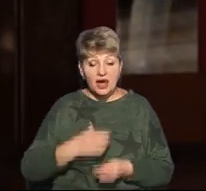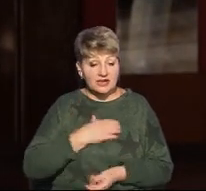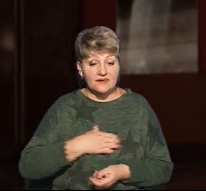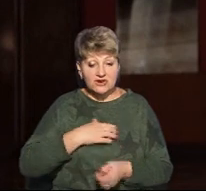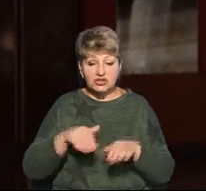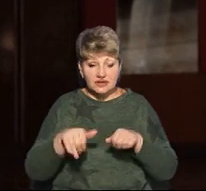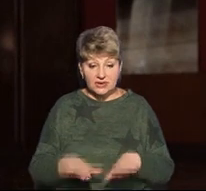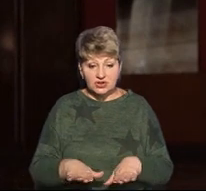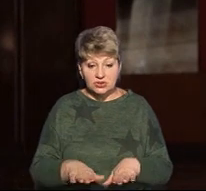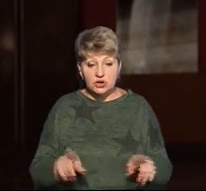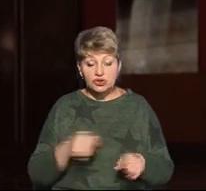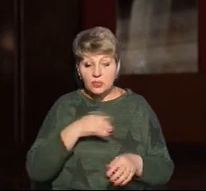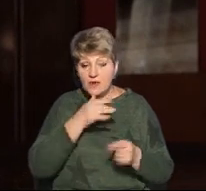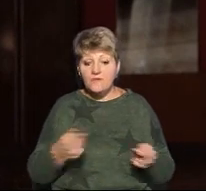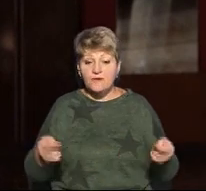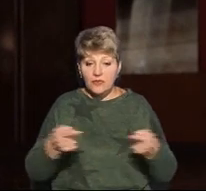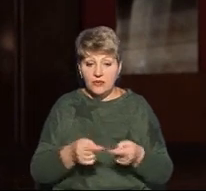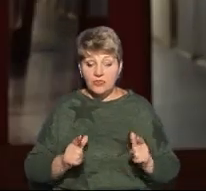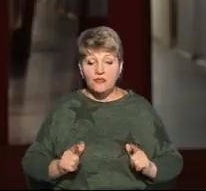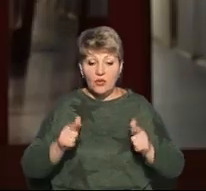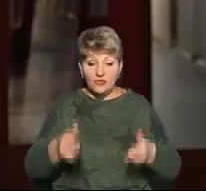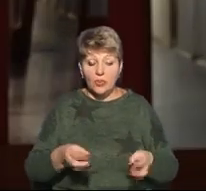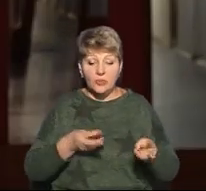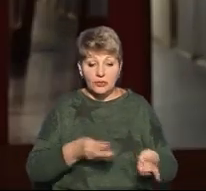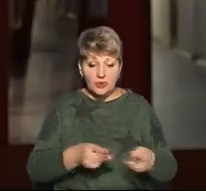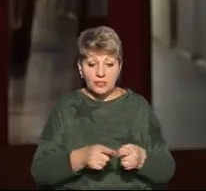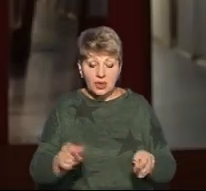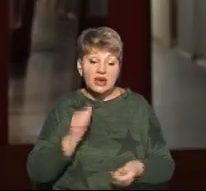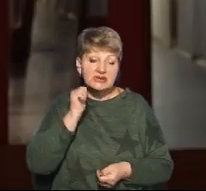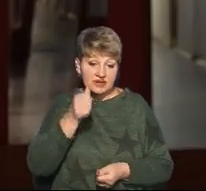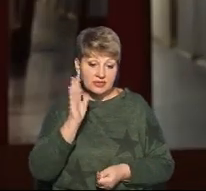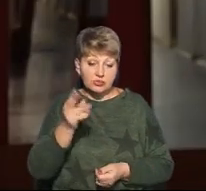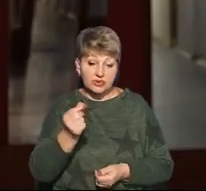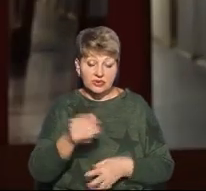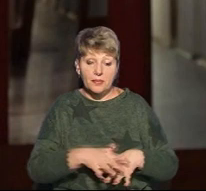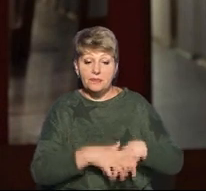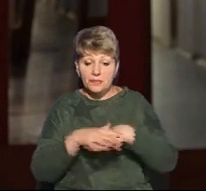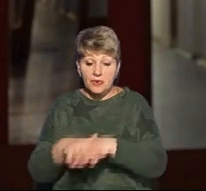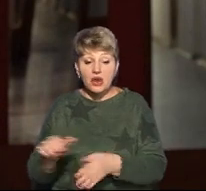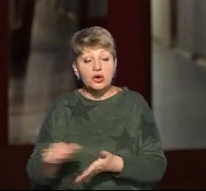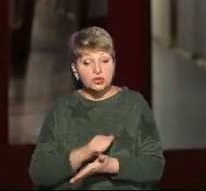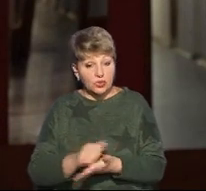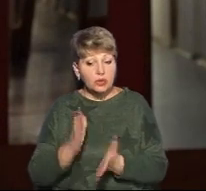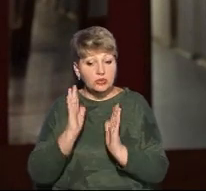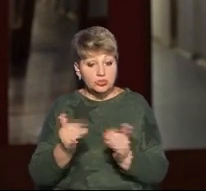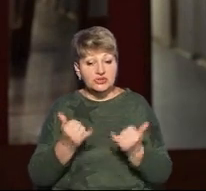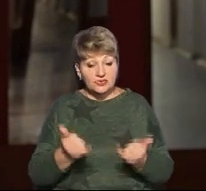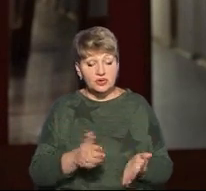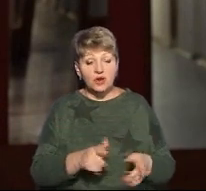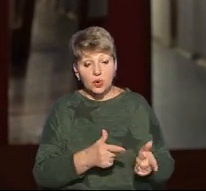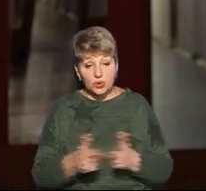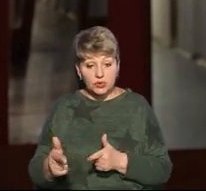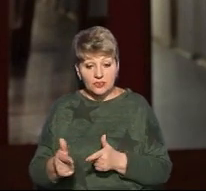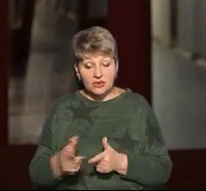щоб ми своєчасно війшли в опалювальний період. Завтра, я думаю, ці кошти будуть спрямовані. Документи готові вже сьогодні. Будуть готові документи і